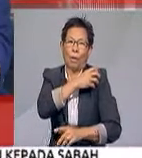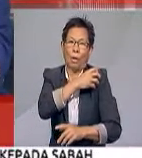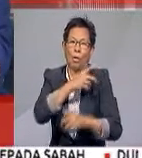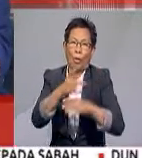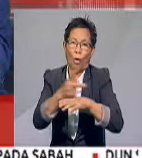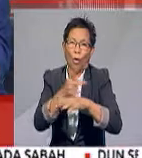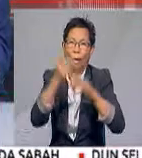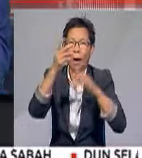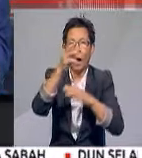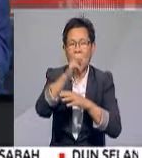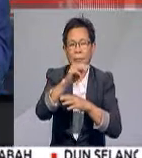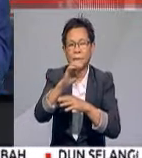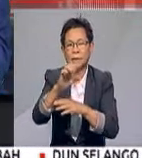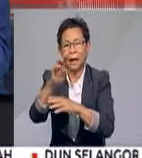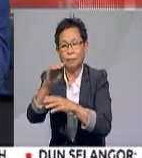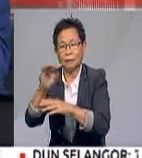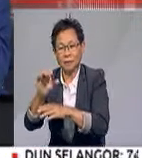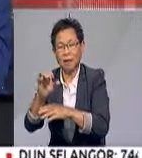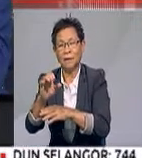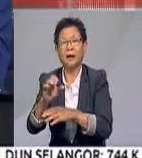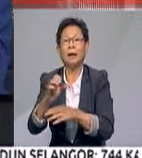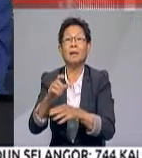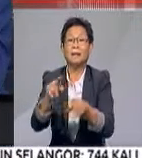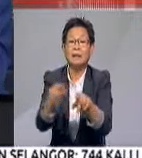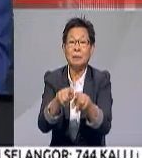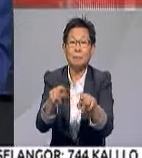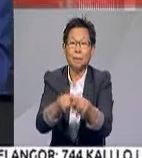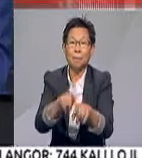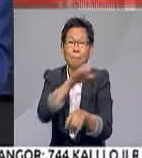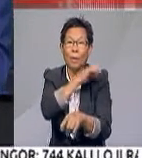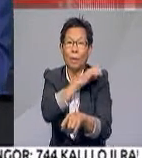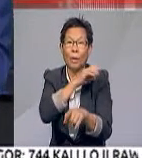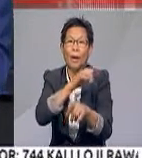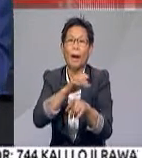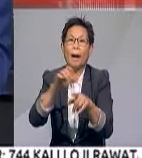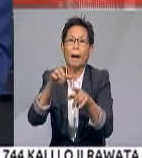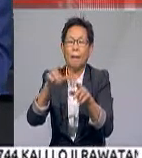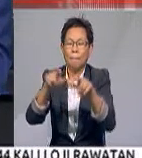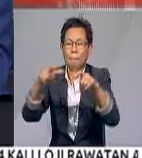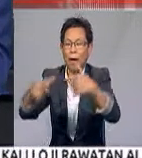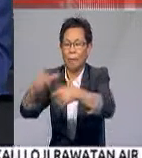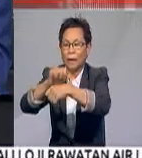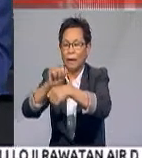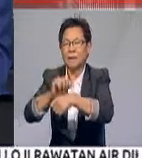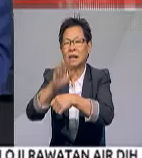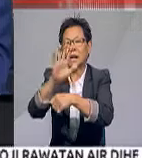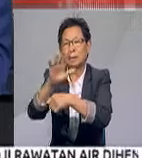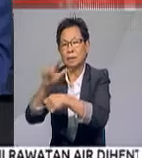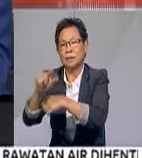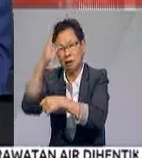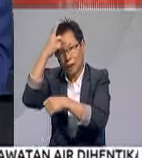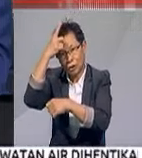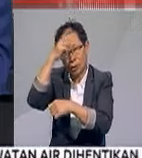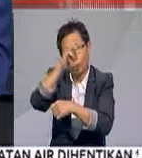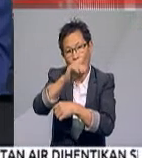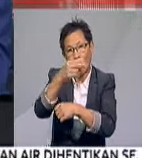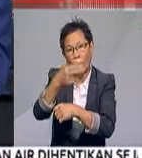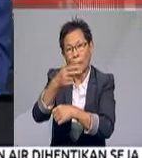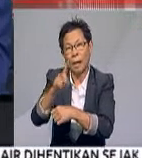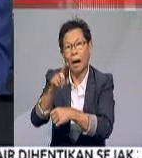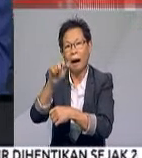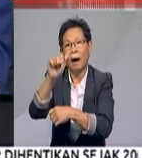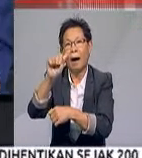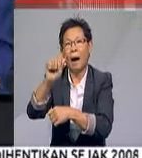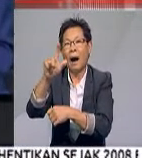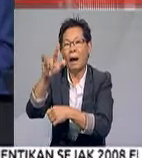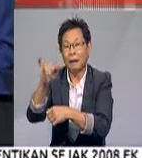Communication and Multimedia Commission MCMC yang juga pengerusi pasukan petugas 5G, Datuk Muhammad Hali Anafiah